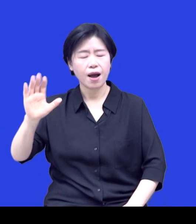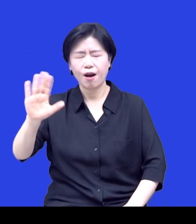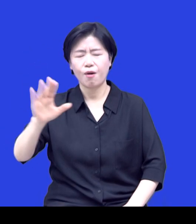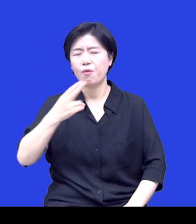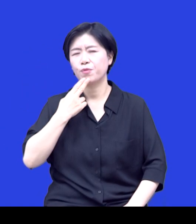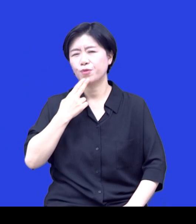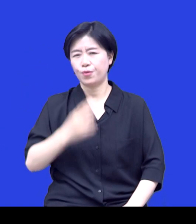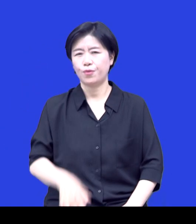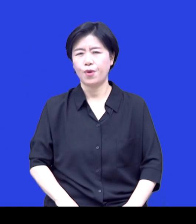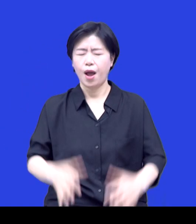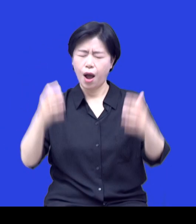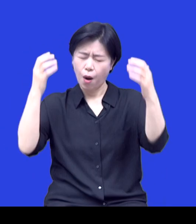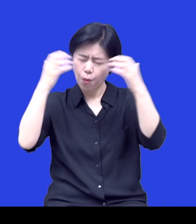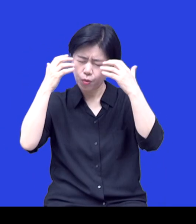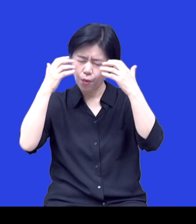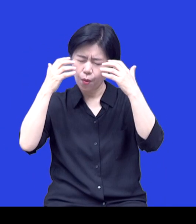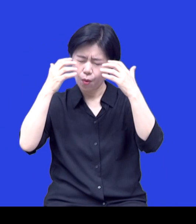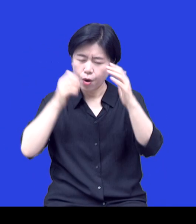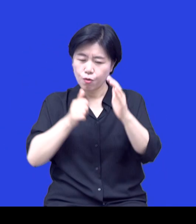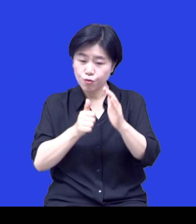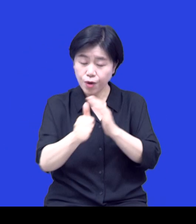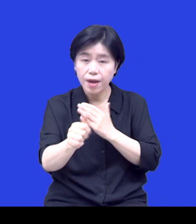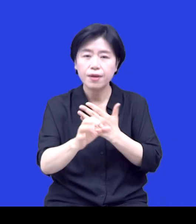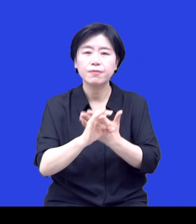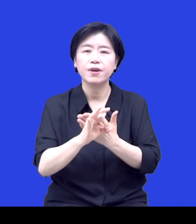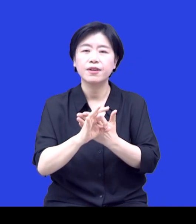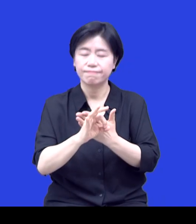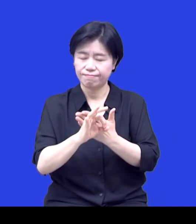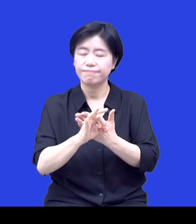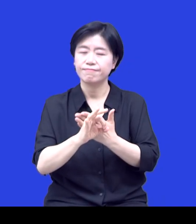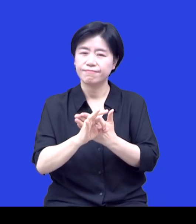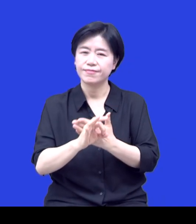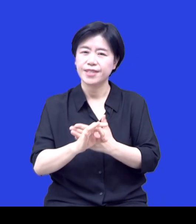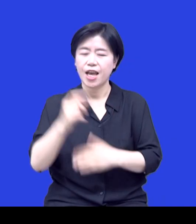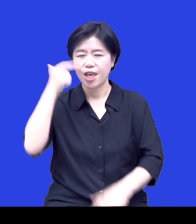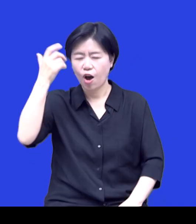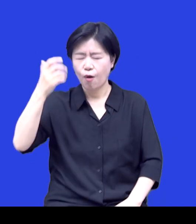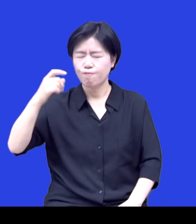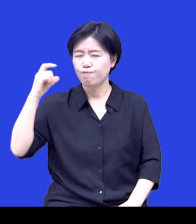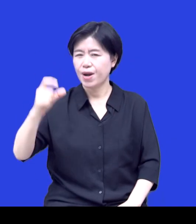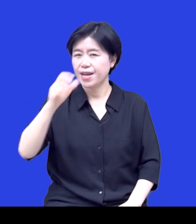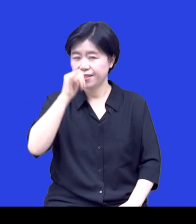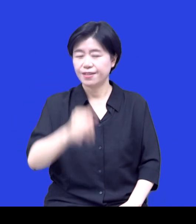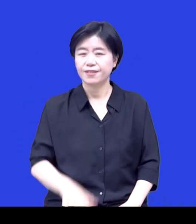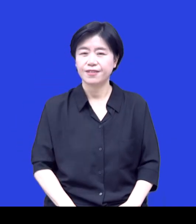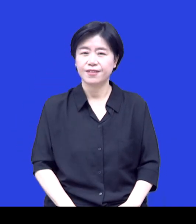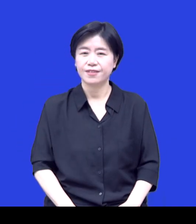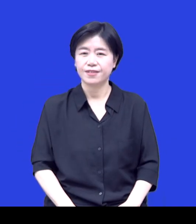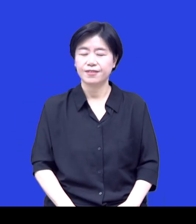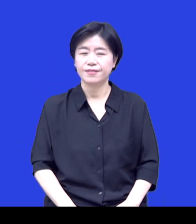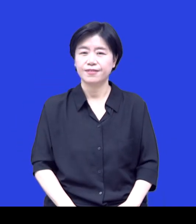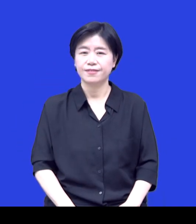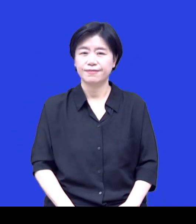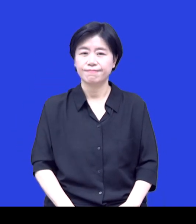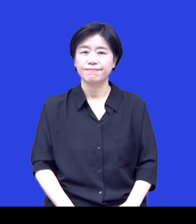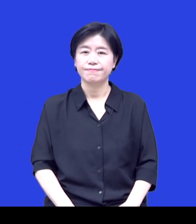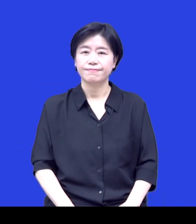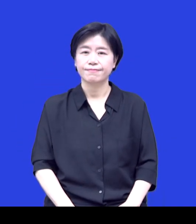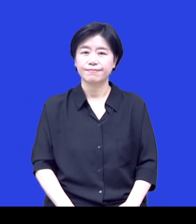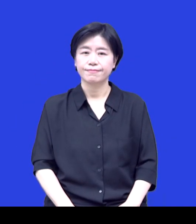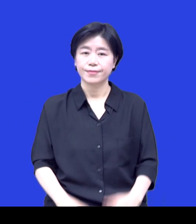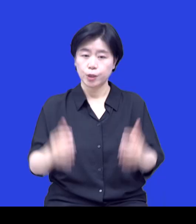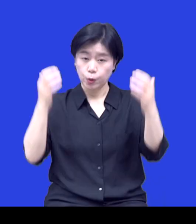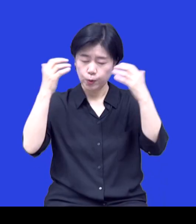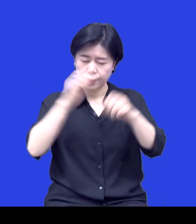네. 그래서 여러분은 반드시 영적 거인이 될 거예요. 그러니까 여기서 그러네요. 이 고통의 레슨을 잘 배우시고 나가면 하나님은